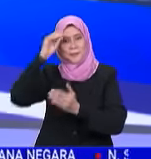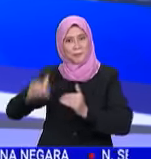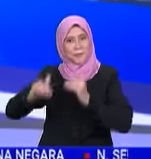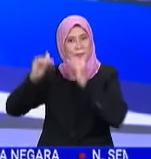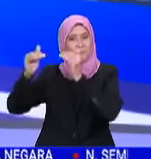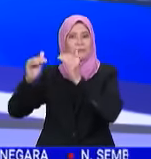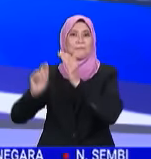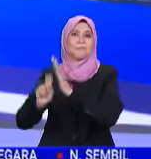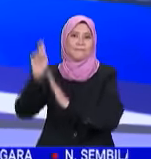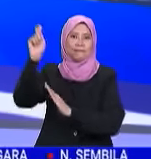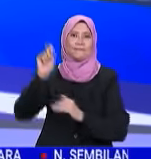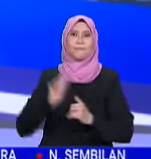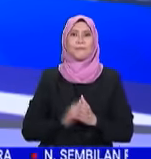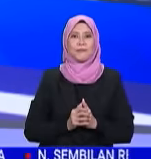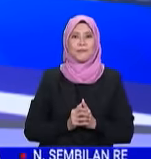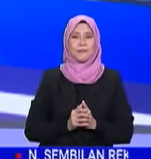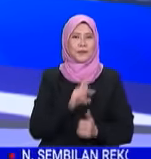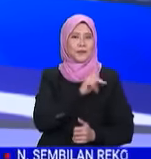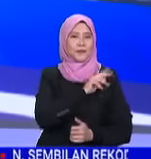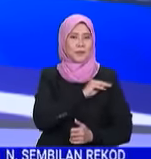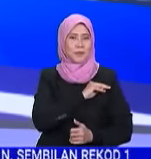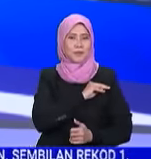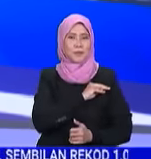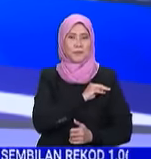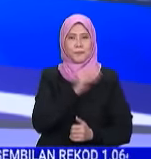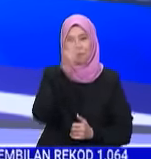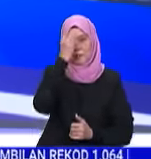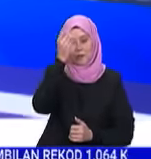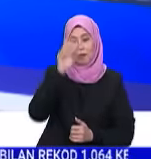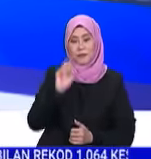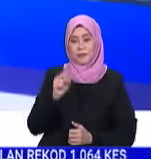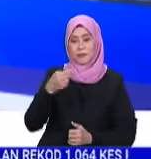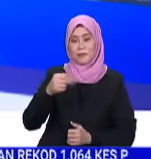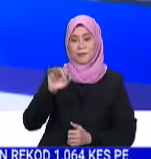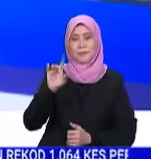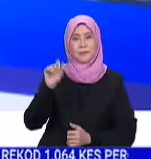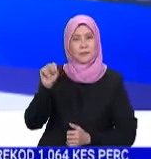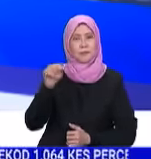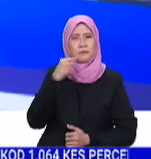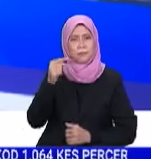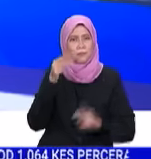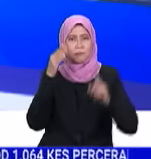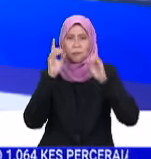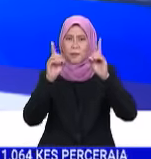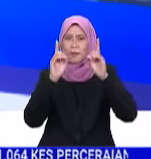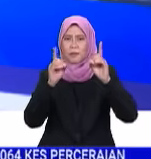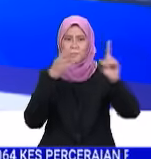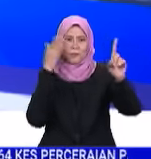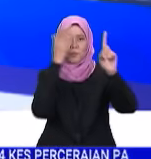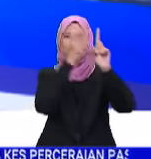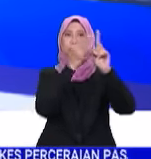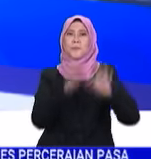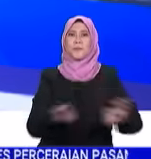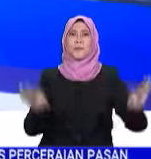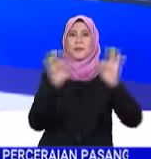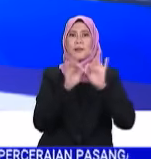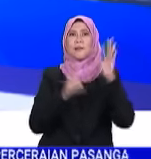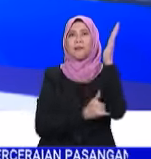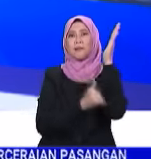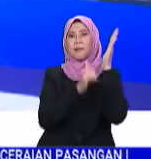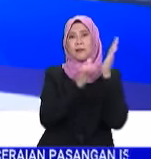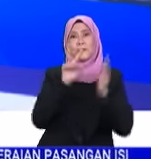tinggi menterinya Datuk Seri Dr shahidan kassim berkata aspek pendidikan menjadi keutamaan Yayasan wilayah